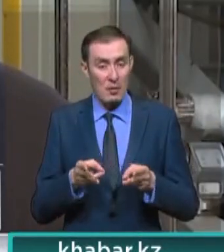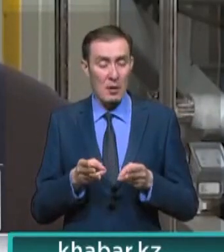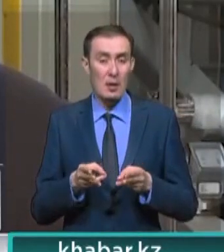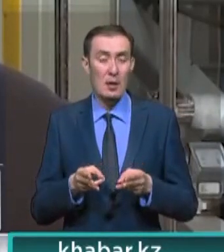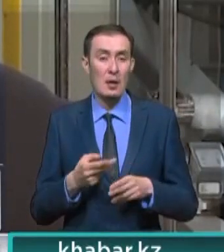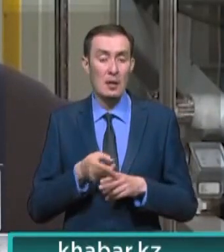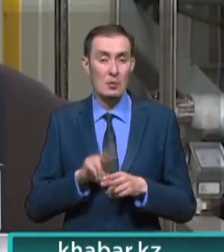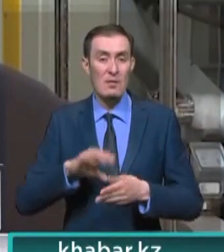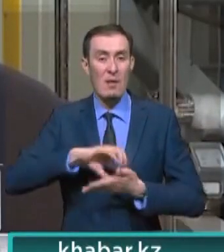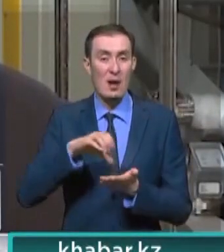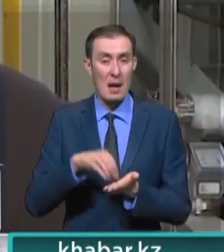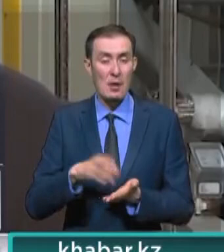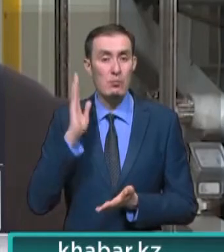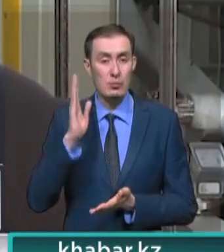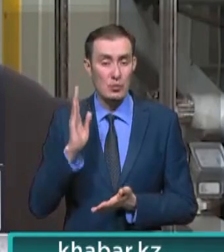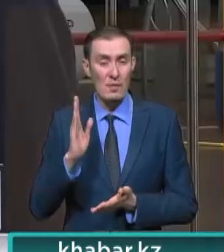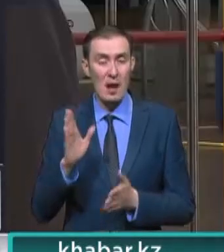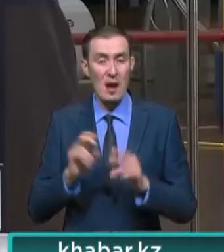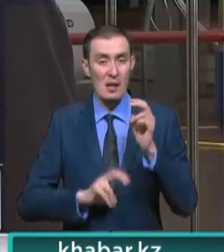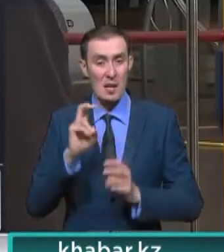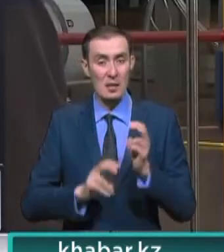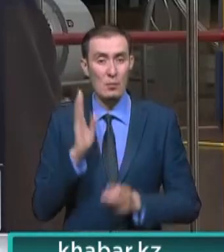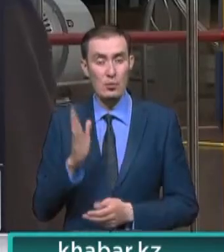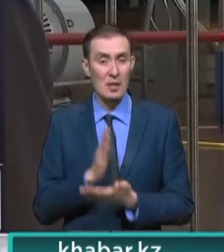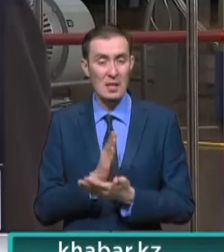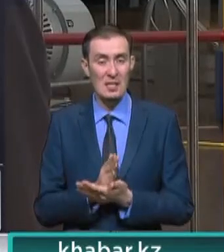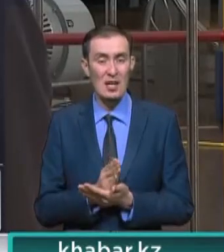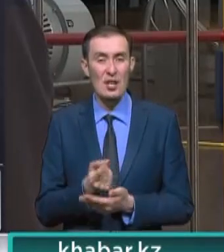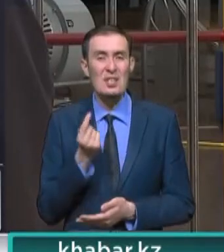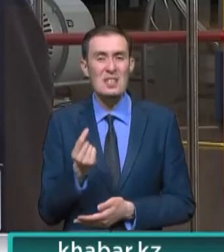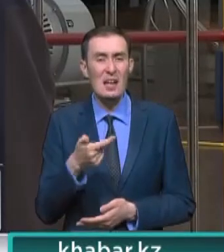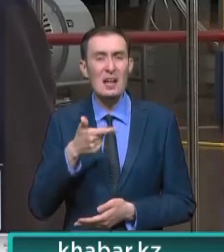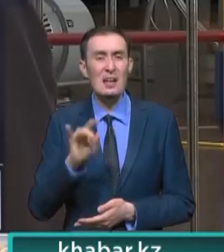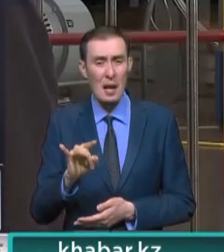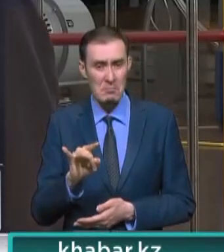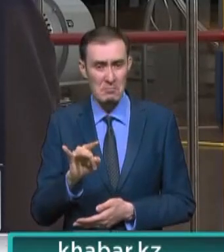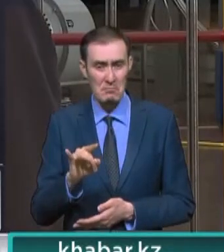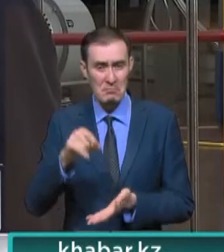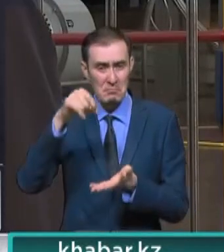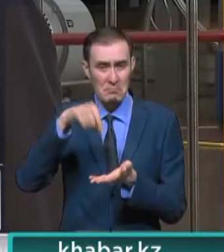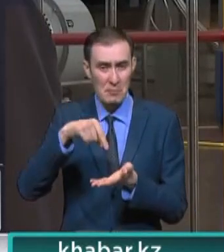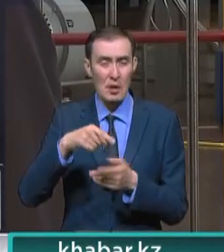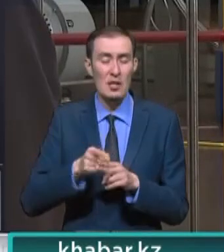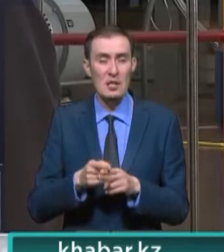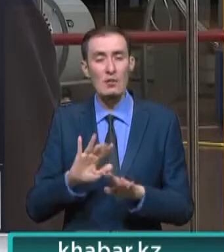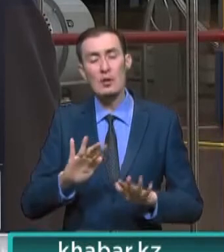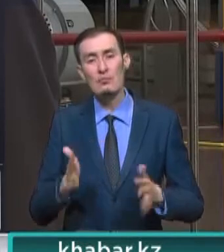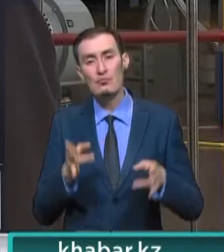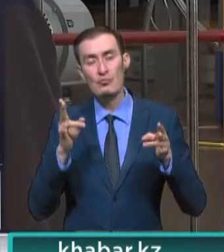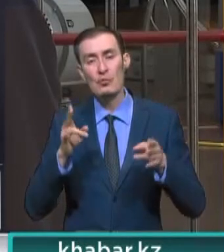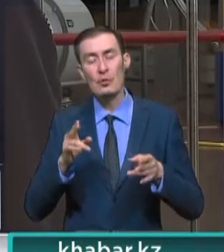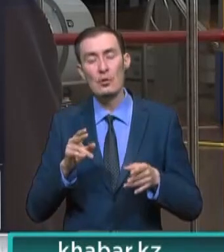в камере будущего термоядерного реактора будет находиться считанные граммы. В случае какой-либо внештатной ситуации, то есть эта